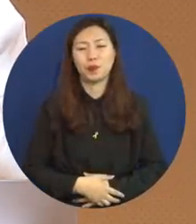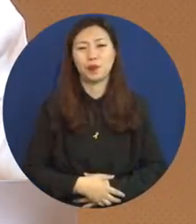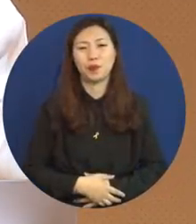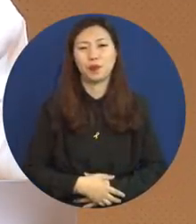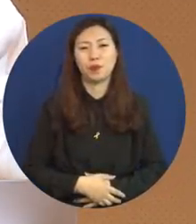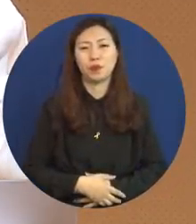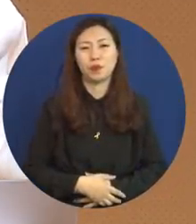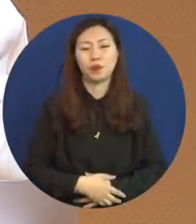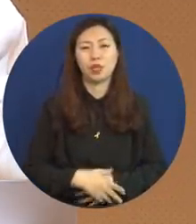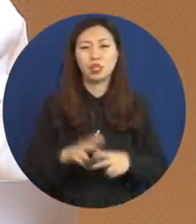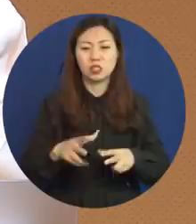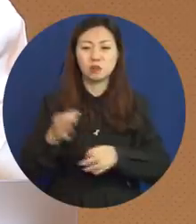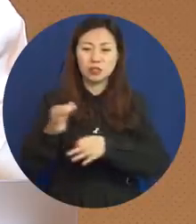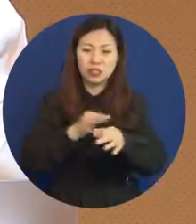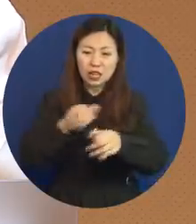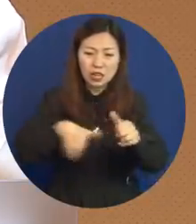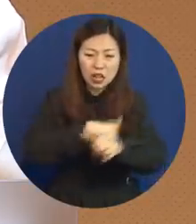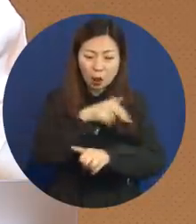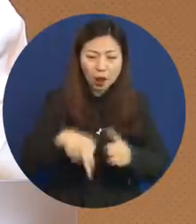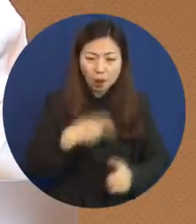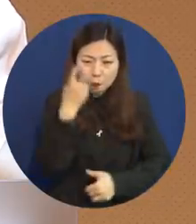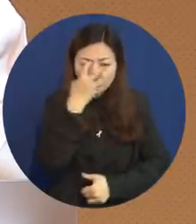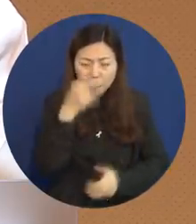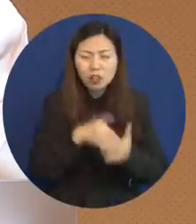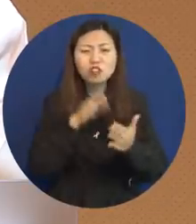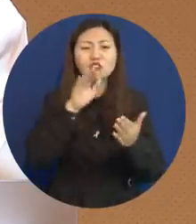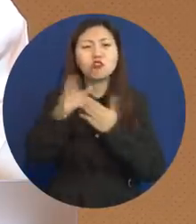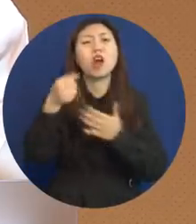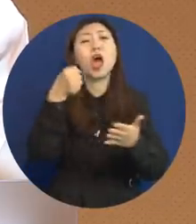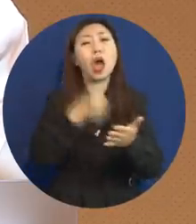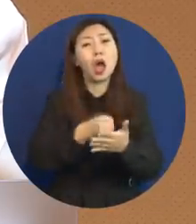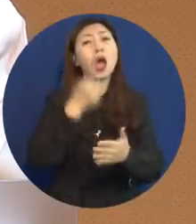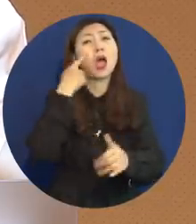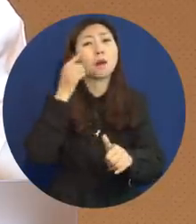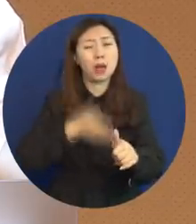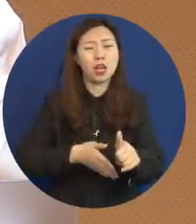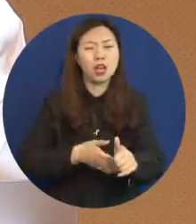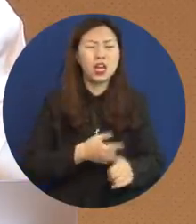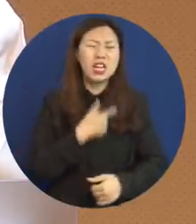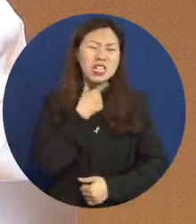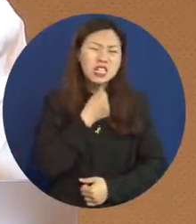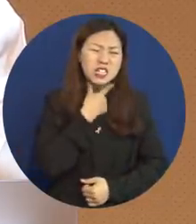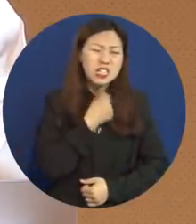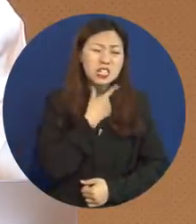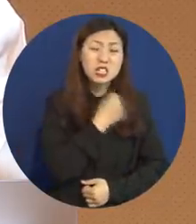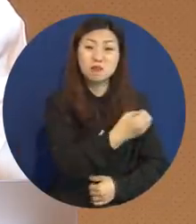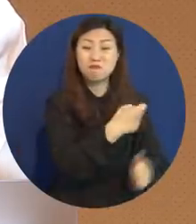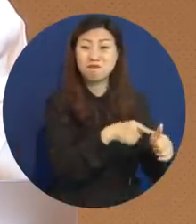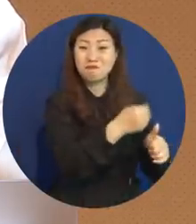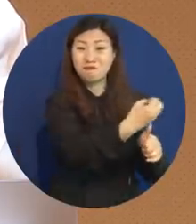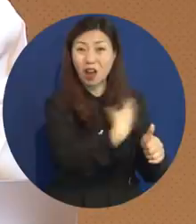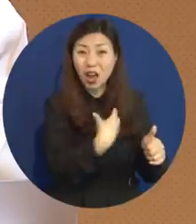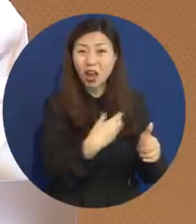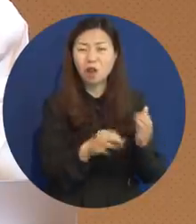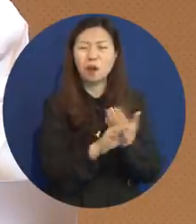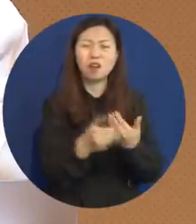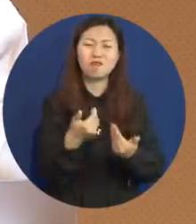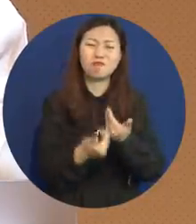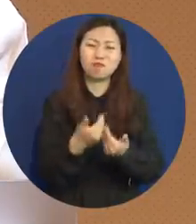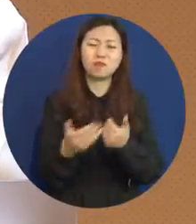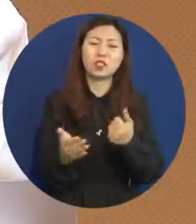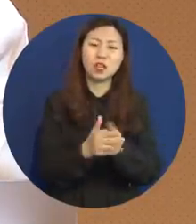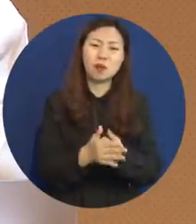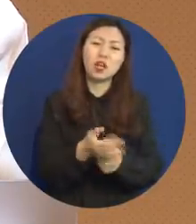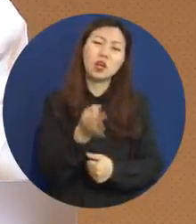그건 시장 점검을 한번 해보고 결정하세요. 네. 그래도 이게 자꾸 하겠다 그러면 이게 집안에 갈등이 되니까 돈을